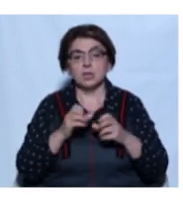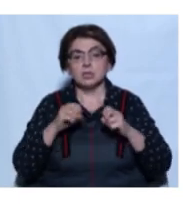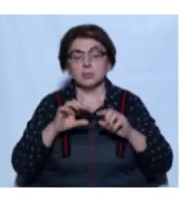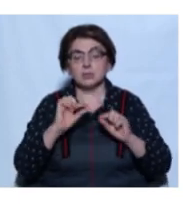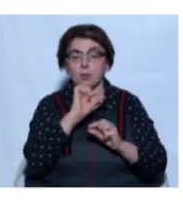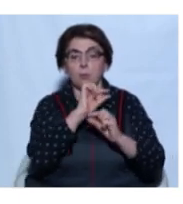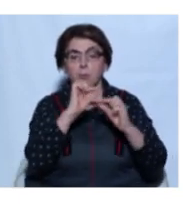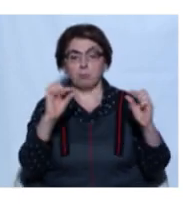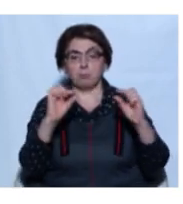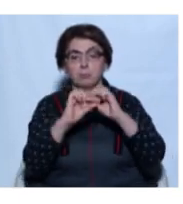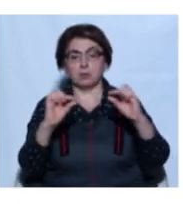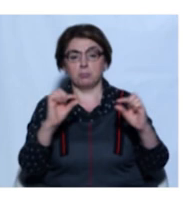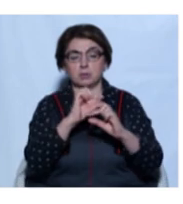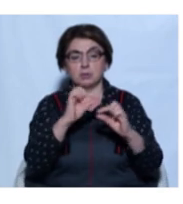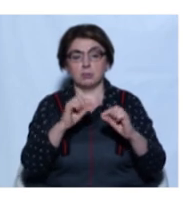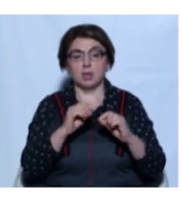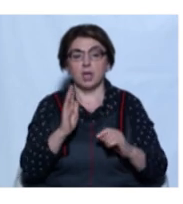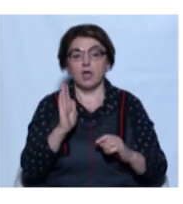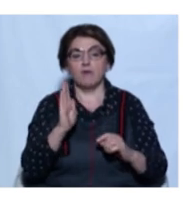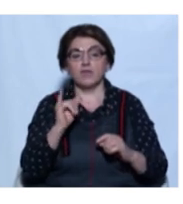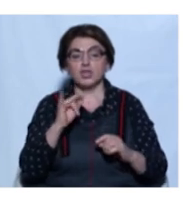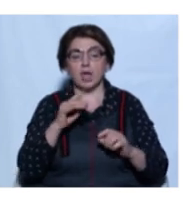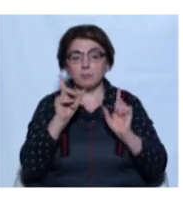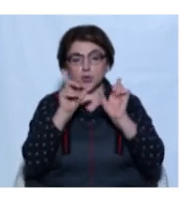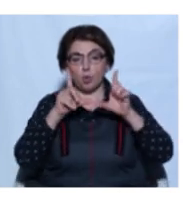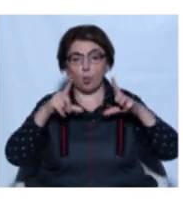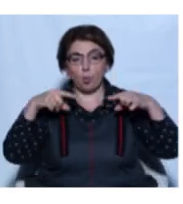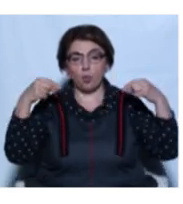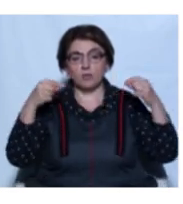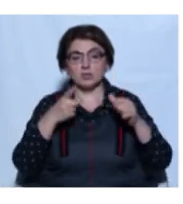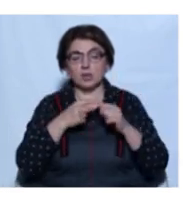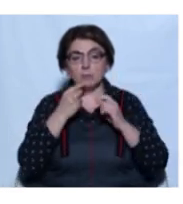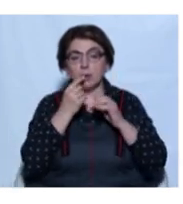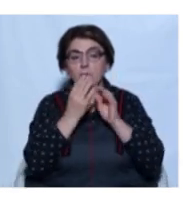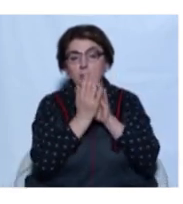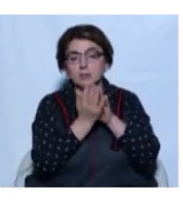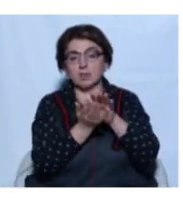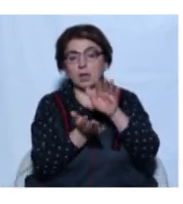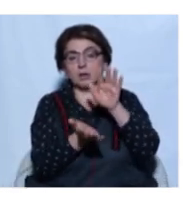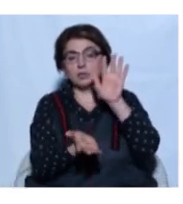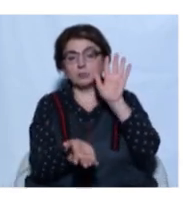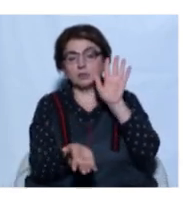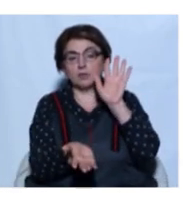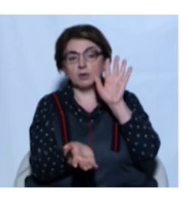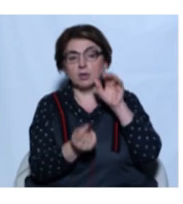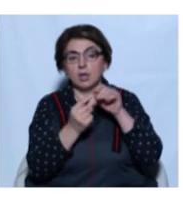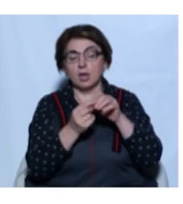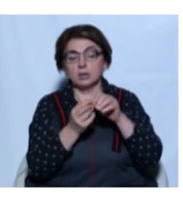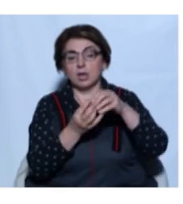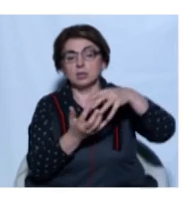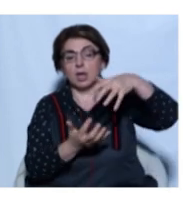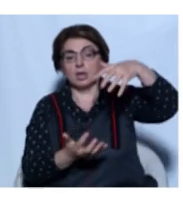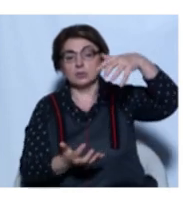ფირფიტები, რომელსაც ქვია ვეშაპის ულვაში, რომელსაც ის პირის გაღების შემთხვევაში ესე ჭიმავს, ასწორებს